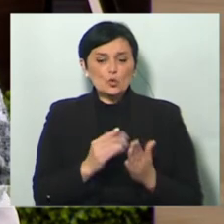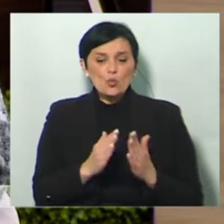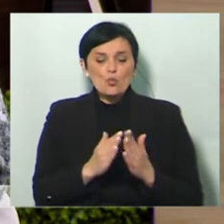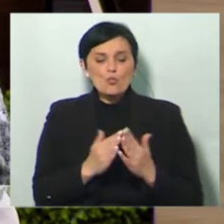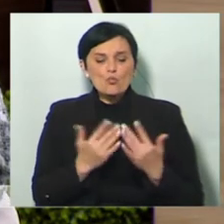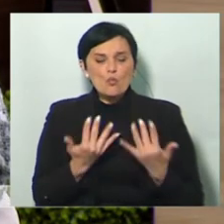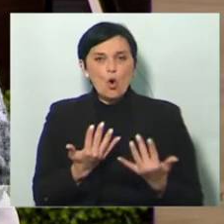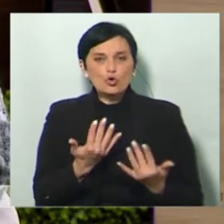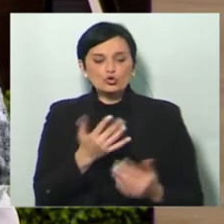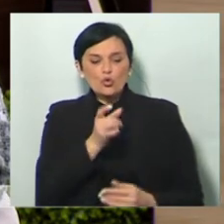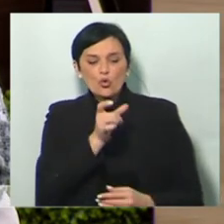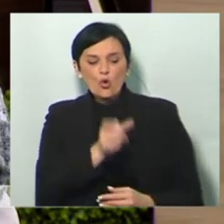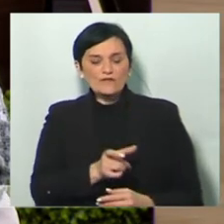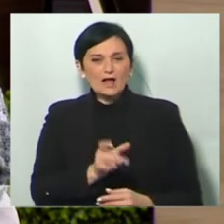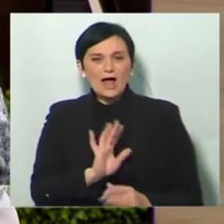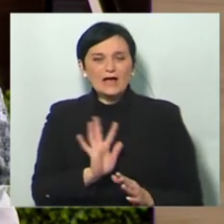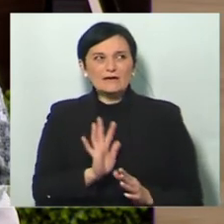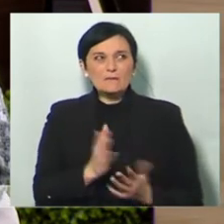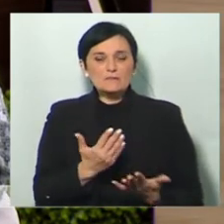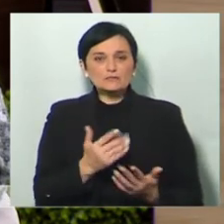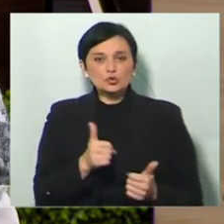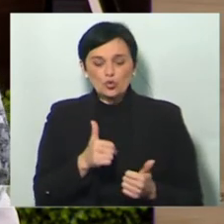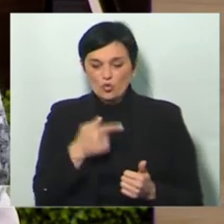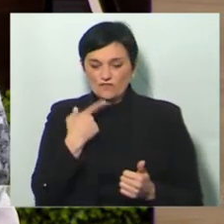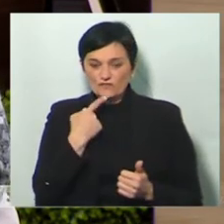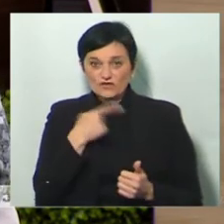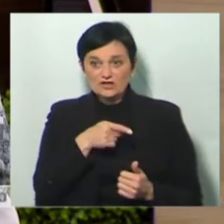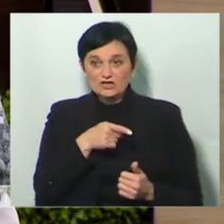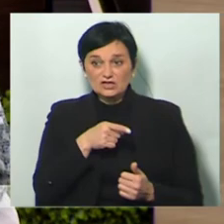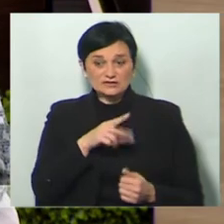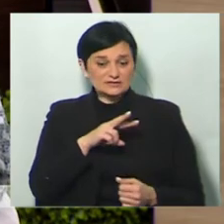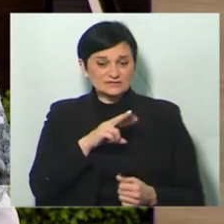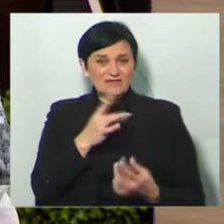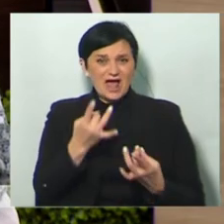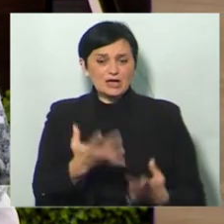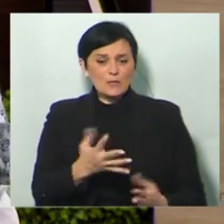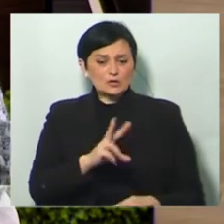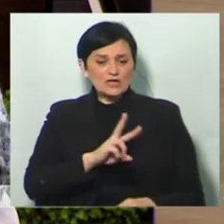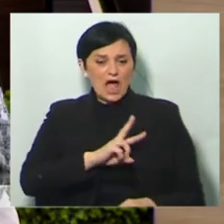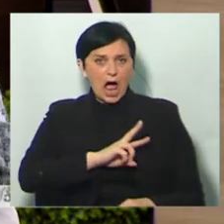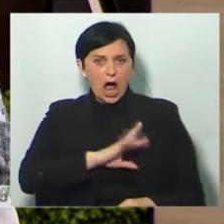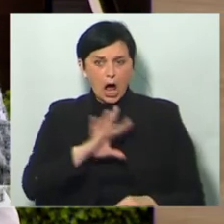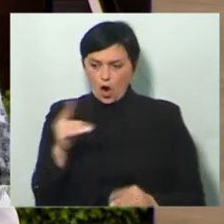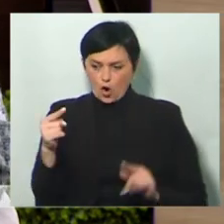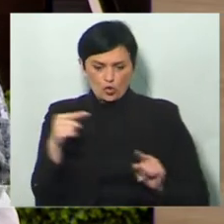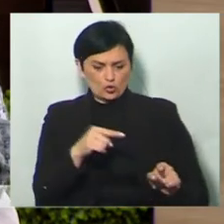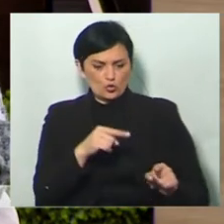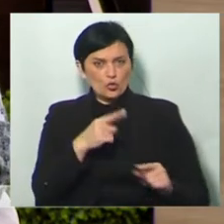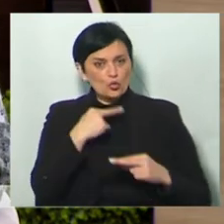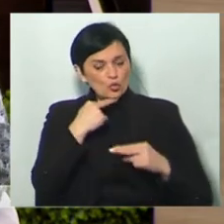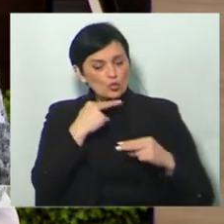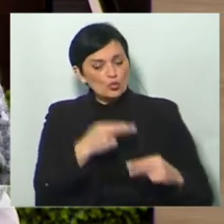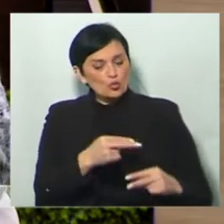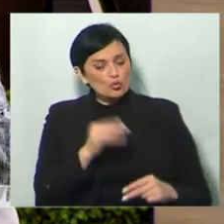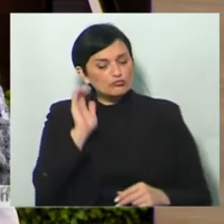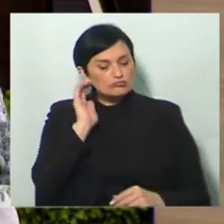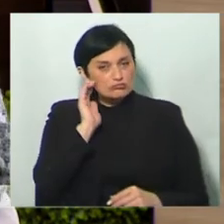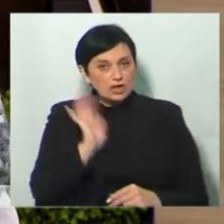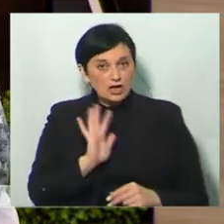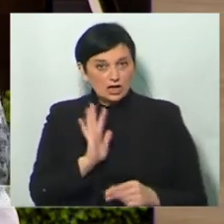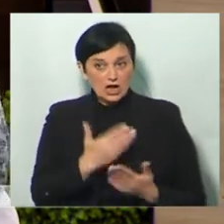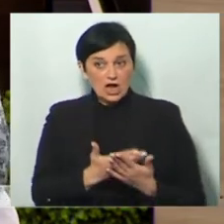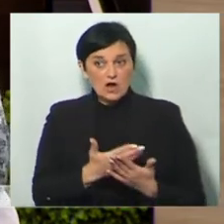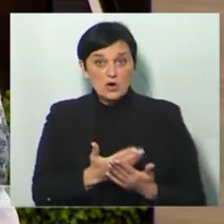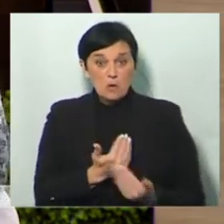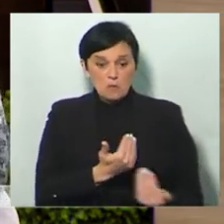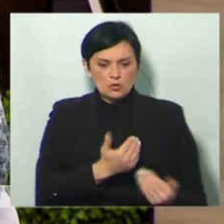mothovna de kera rogor tkat. Is aru quart elementarul atesero tkat. Rotsa mas uradreba sarakceven arusmen.